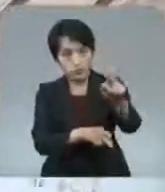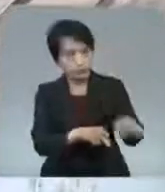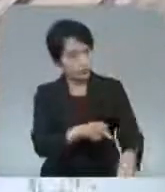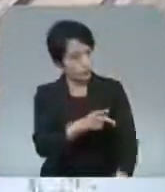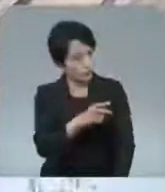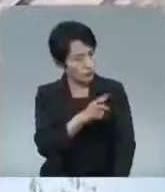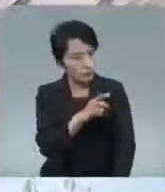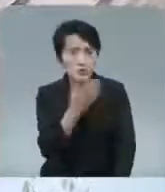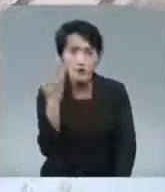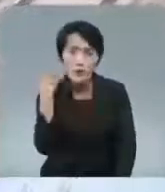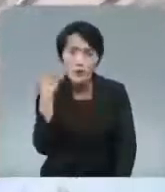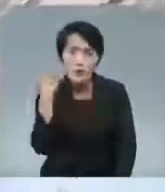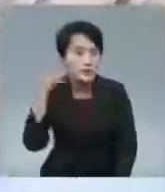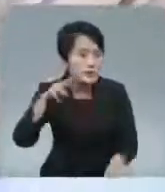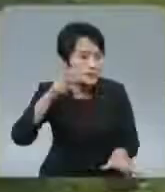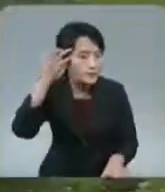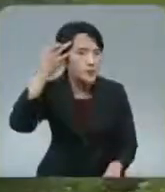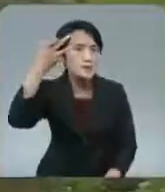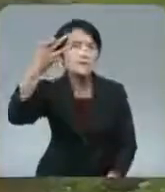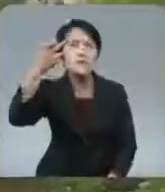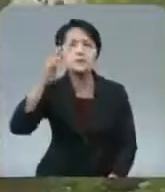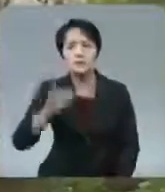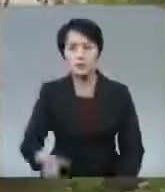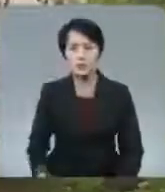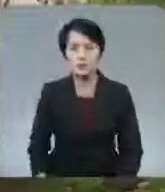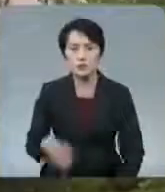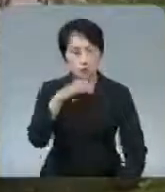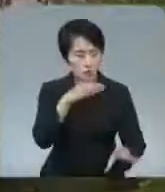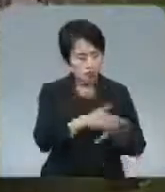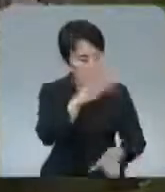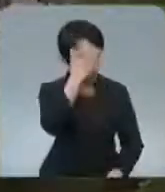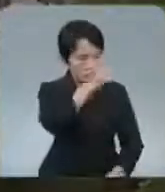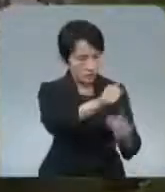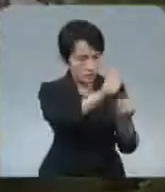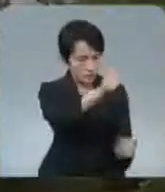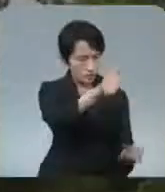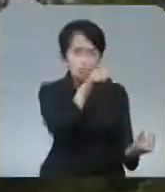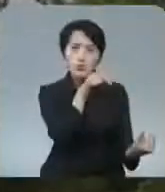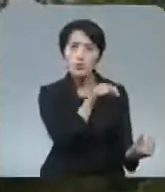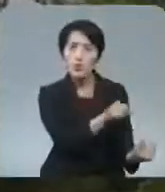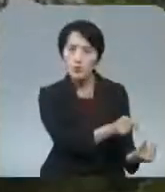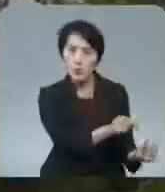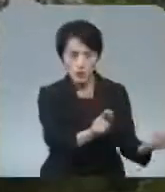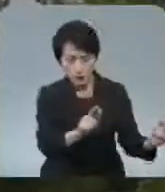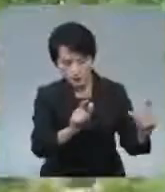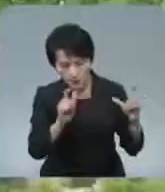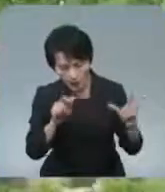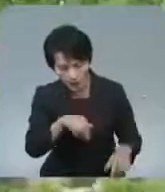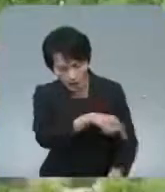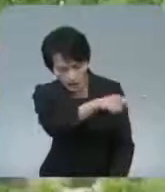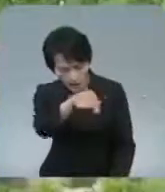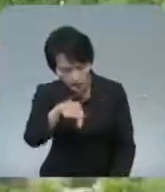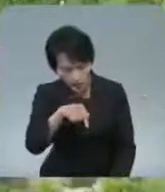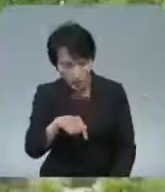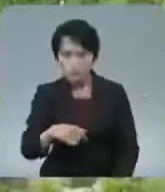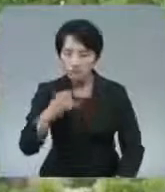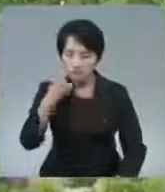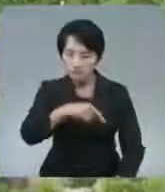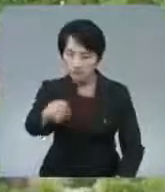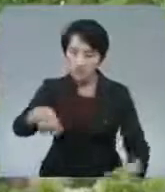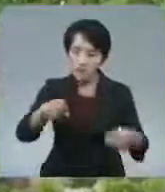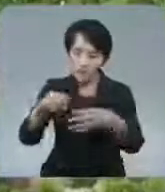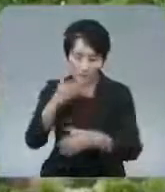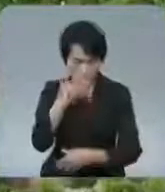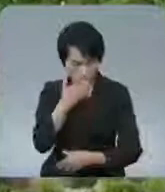参謀本部によりますと韓国軍は28日午前6時40分ごろ北部の者がんどむ